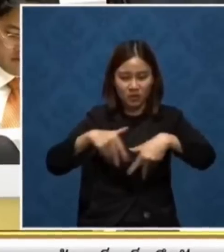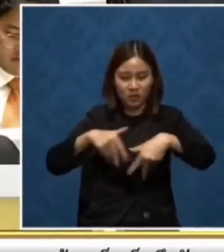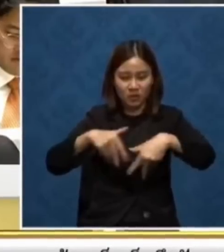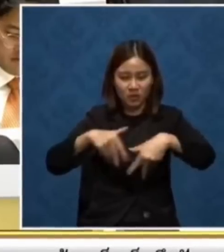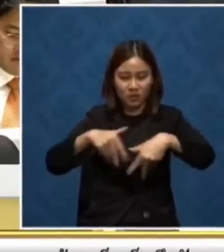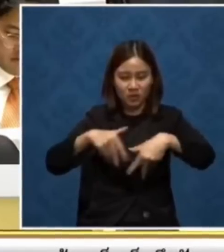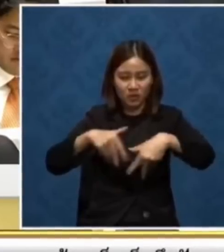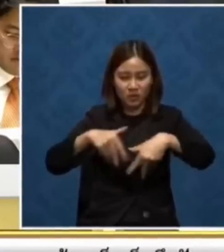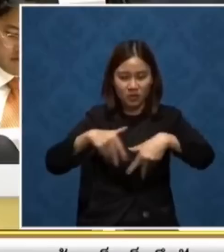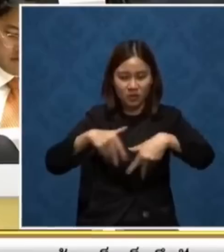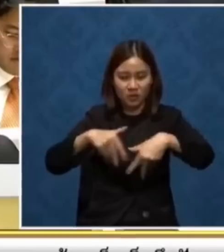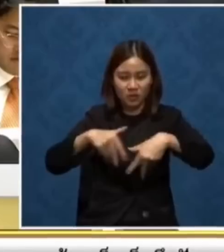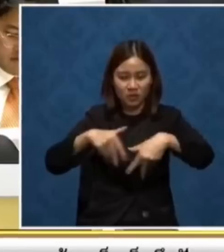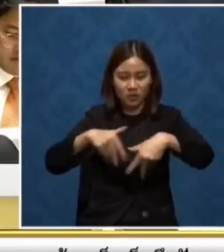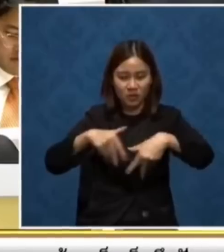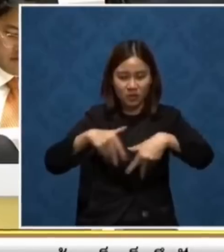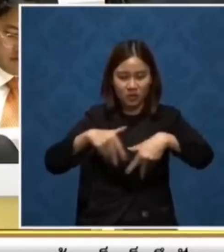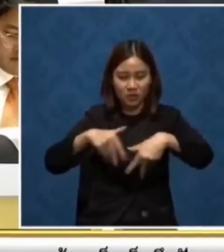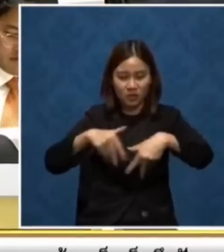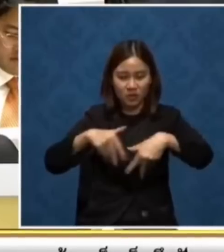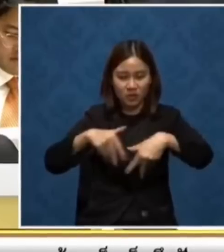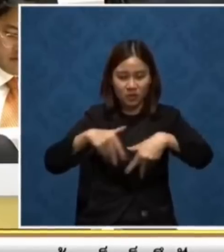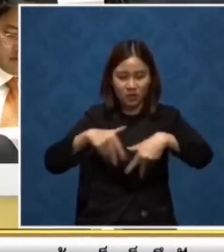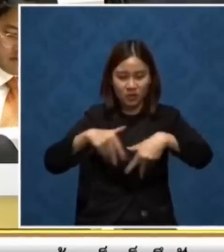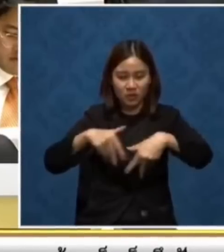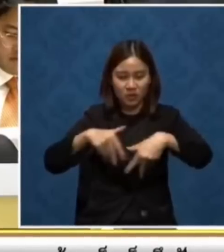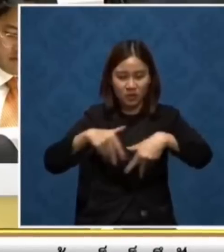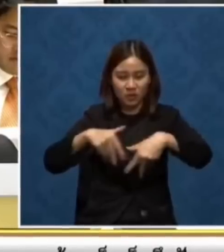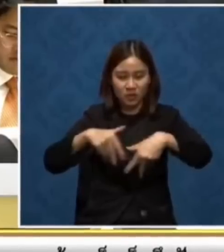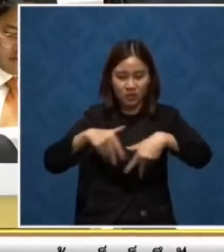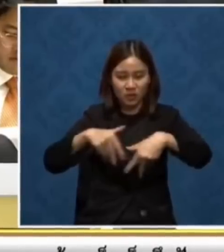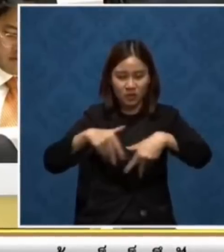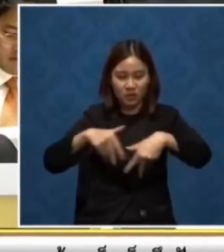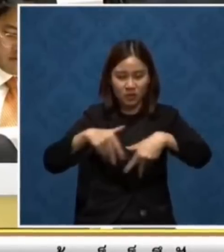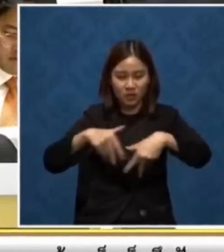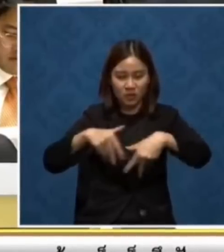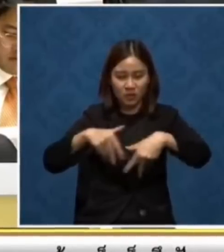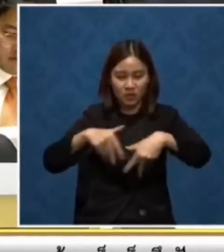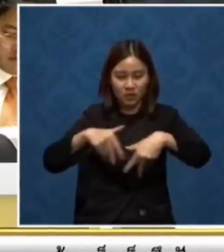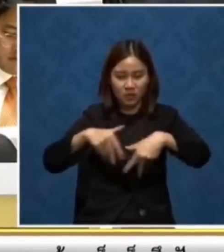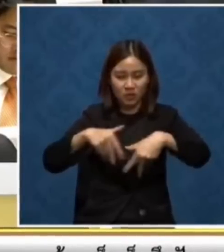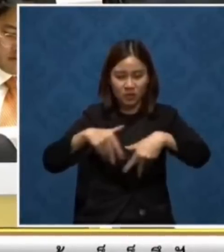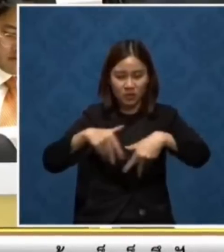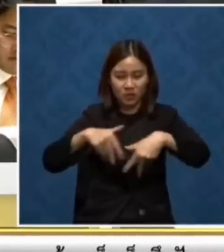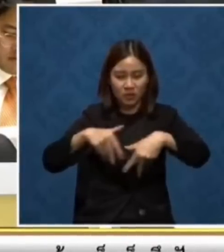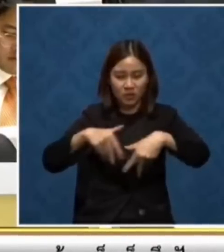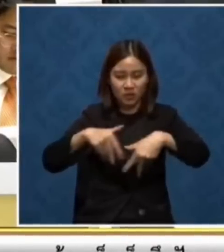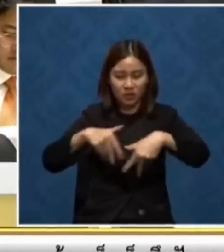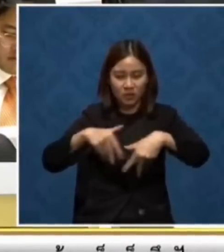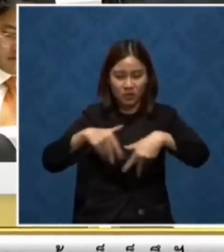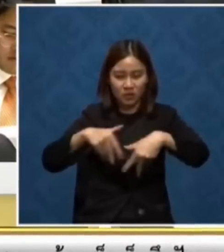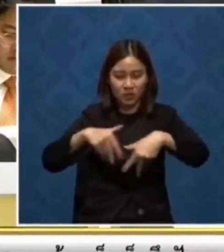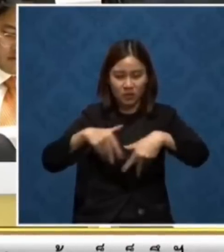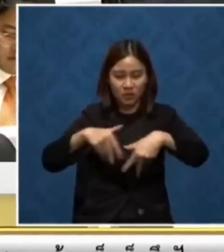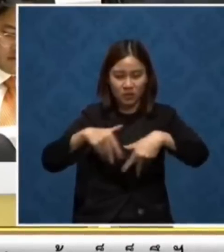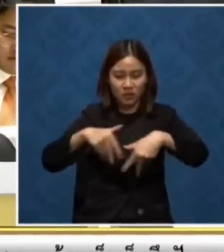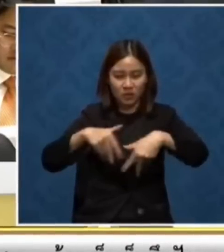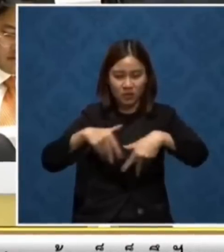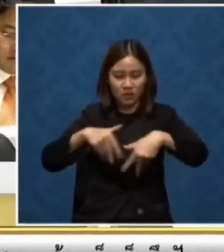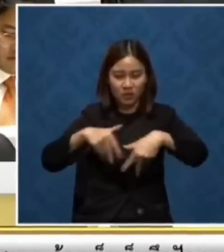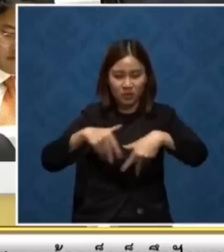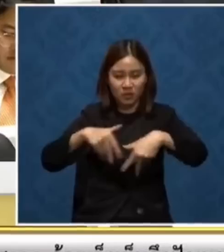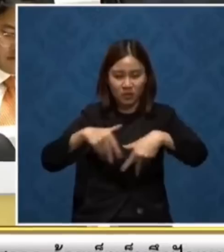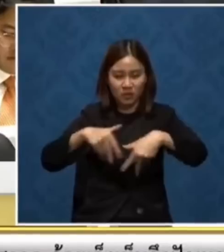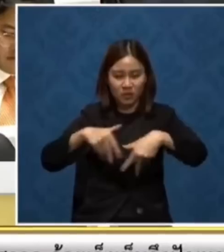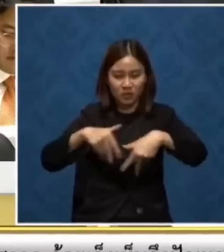ท่านประธานก็เป็นส.ส.เหมือนกันผู้สูงอายุที่เป็นผู้ป่วยติดเตียงจำเป็นต้องเปิดพัดลมตัวนึงฮะน